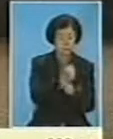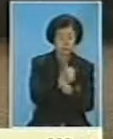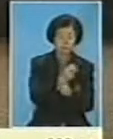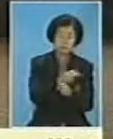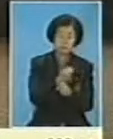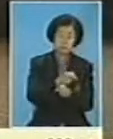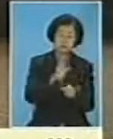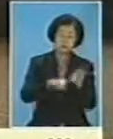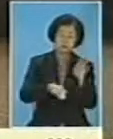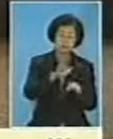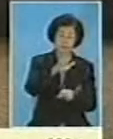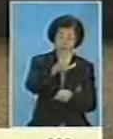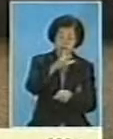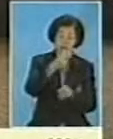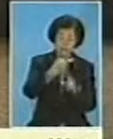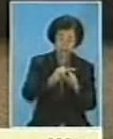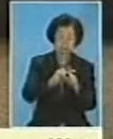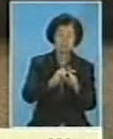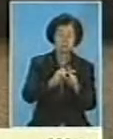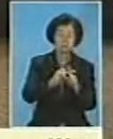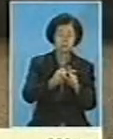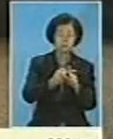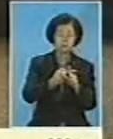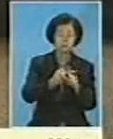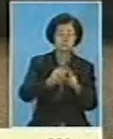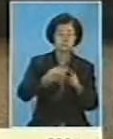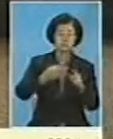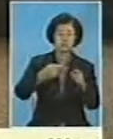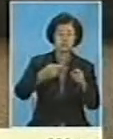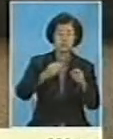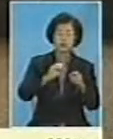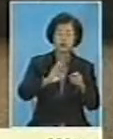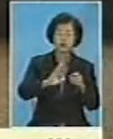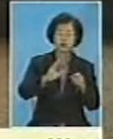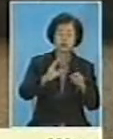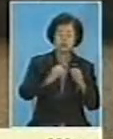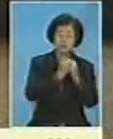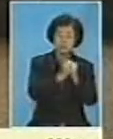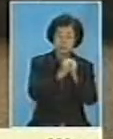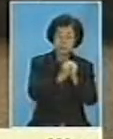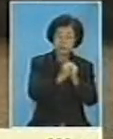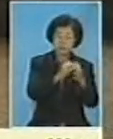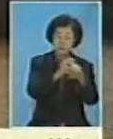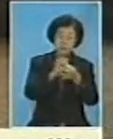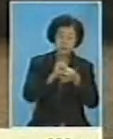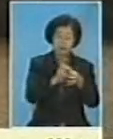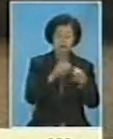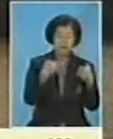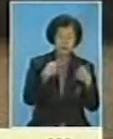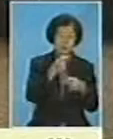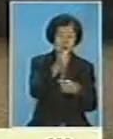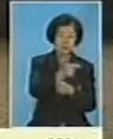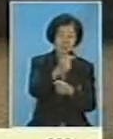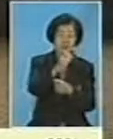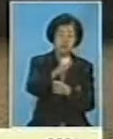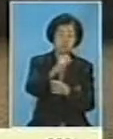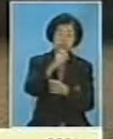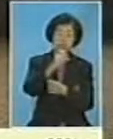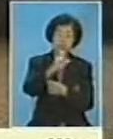ตำแหน่งประมาณ5เดือนเท่านั้นรัฐวิสาหกิจของจีนที่ผมเกี่ยวข้องด้วยก็มีเฉพาะ GSSG เท่